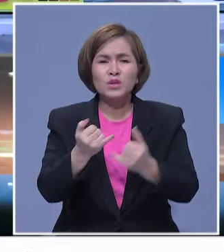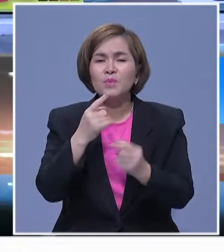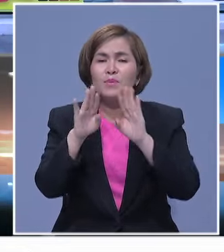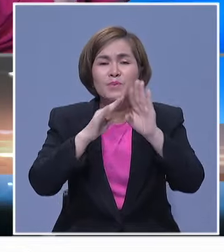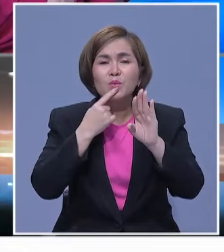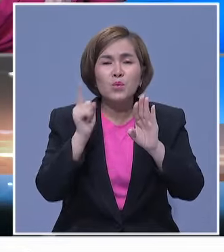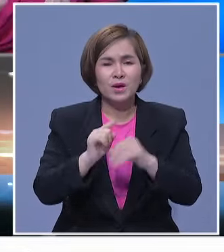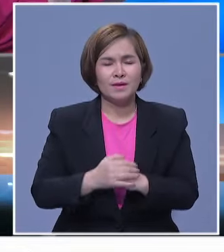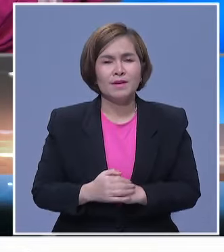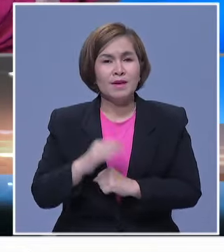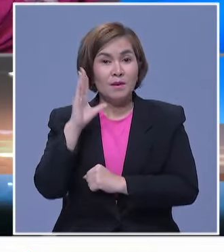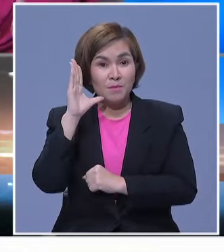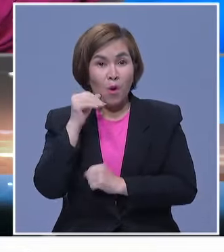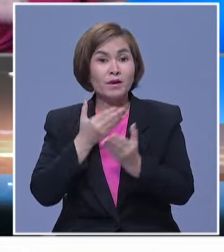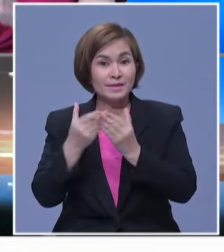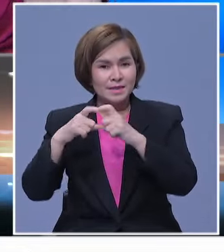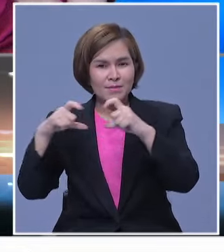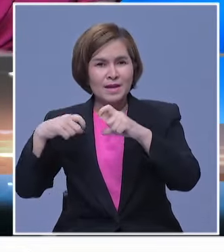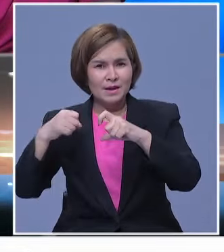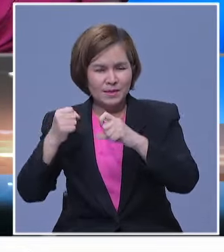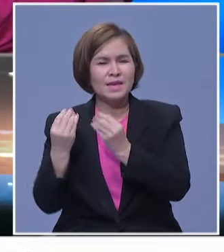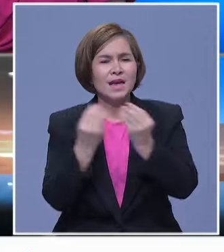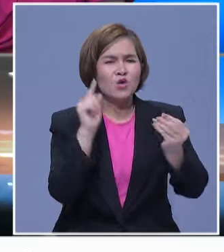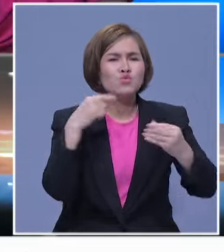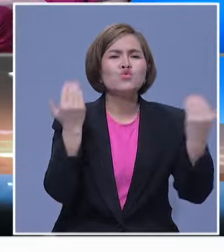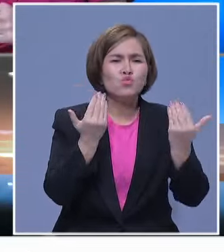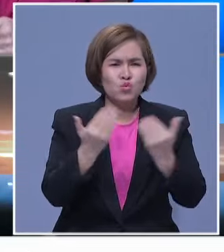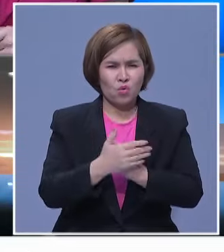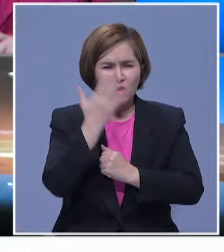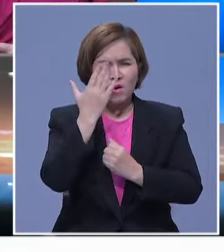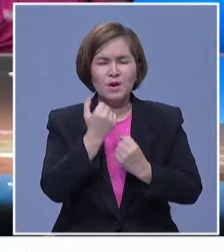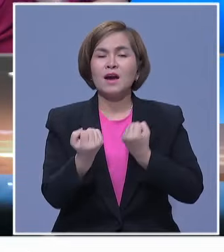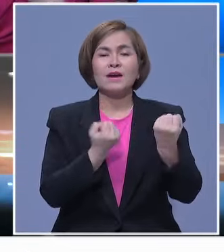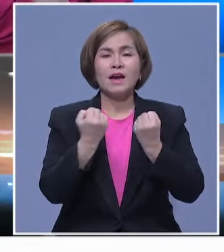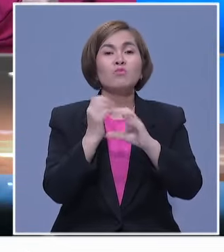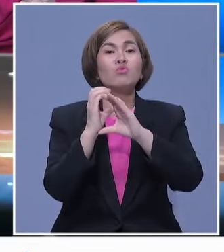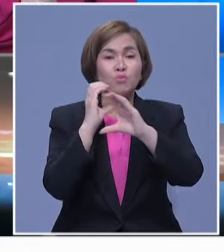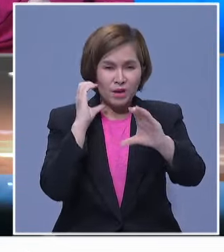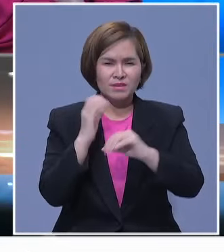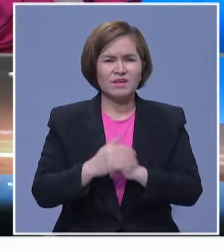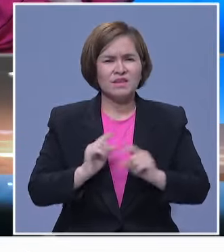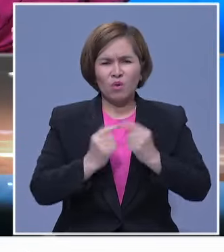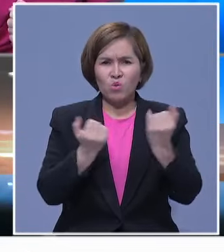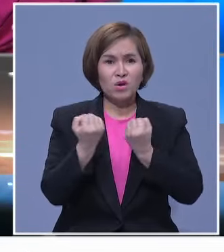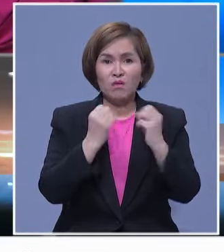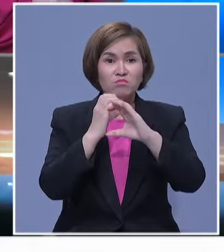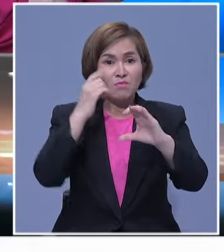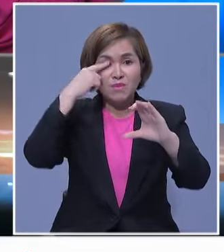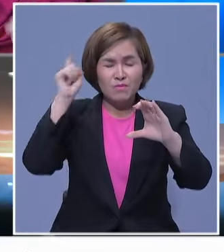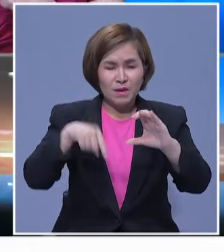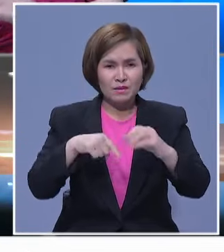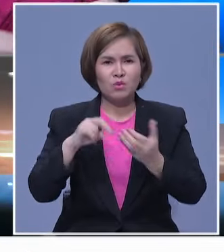ว่าเหมือนพ่อซื้อใบขับขี่รถบัสให้ลูกสาวให้ลูกสาวซึ่งขับรถใหญ่ไม่เป็น อ ่ะไปขับรถบัส